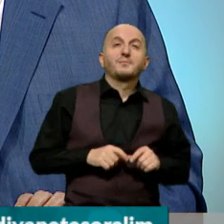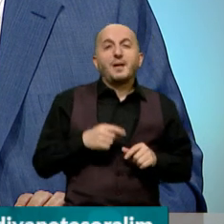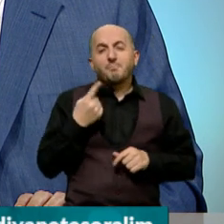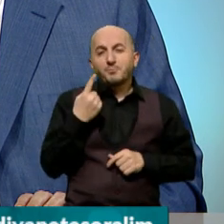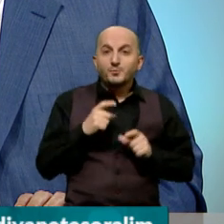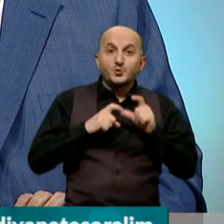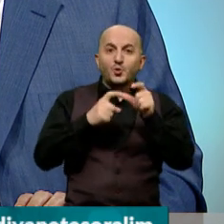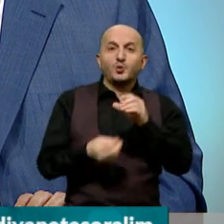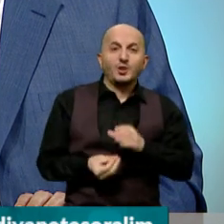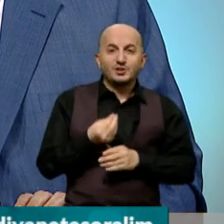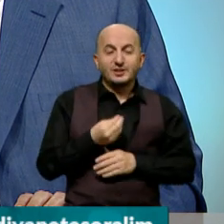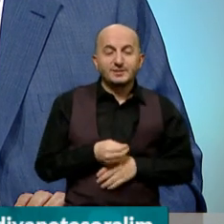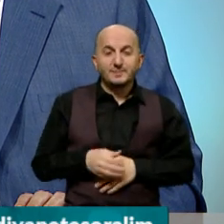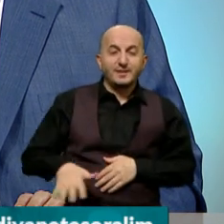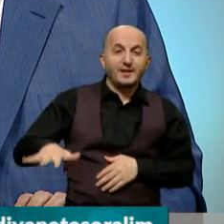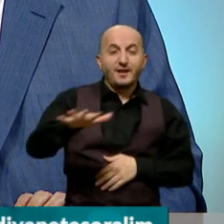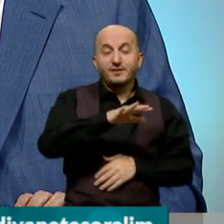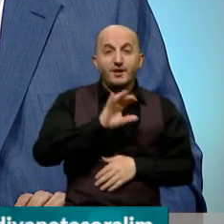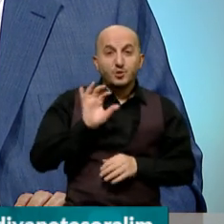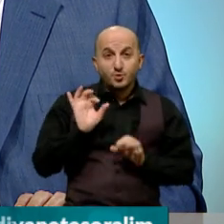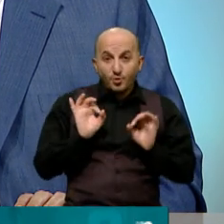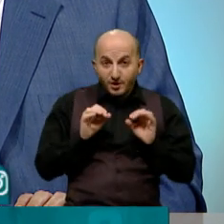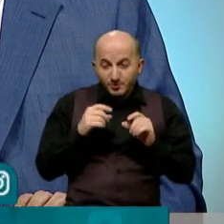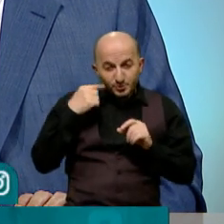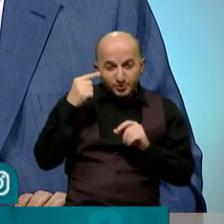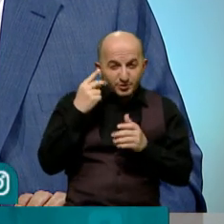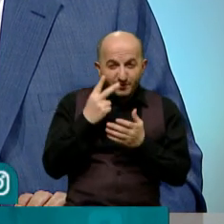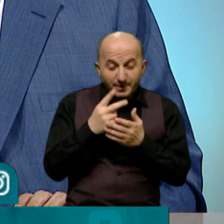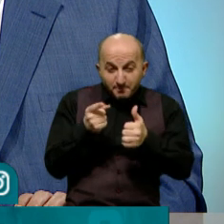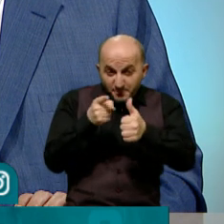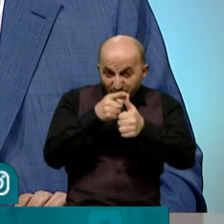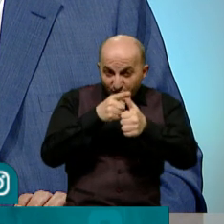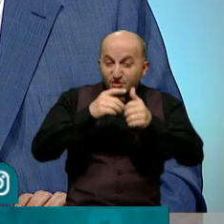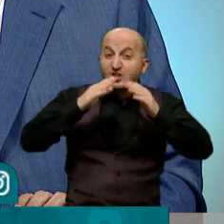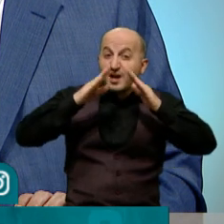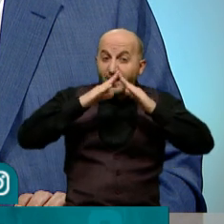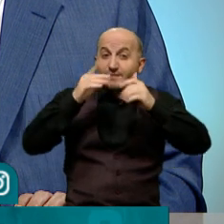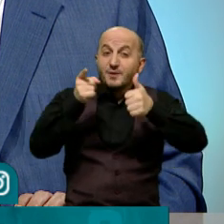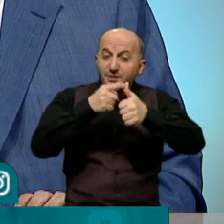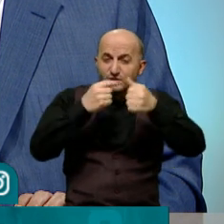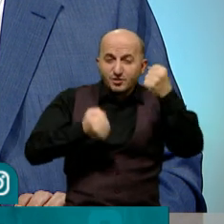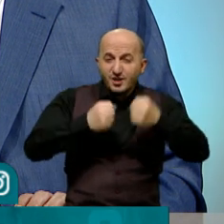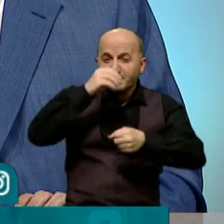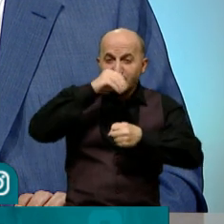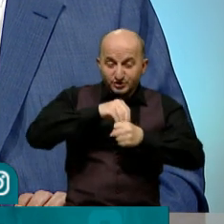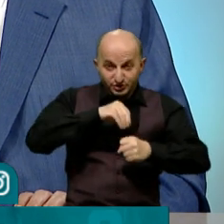hocam. Genelde şöyle bir kanaat de var. Birinci ev ve birinci araba için herhangi